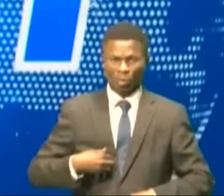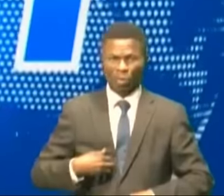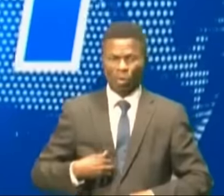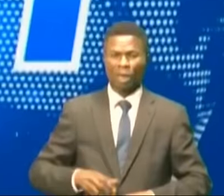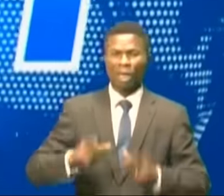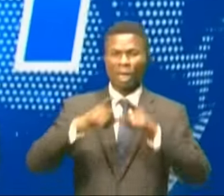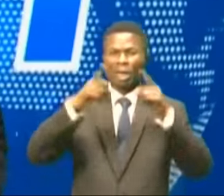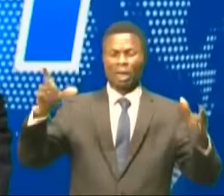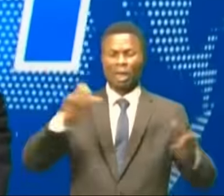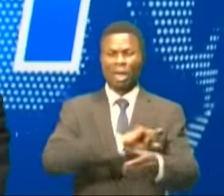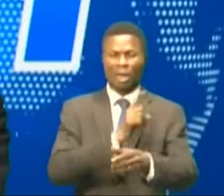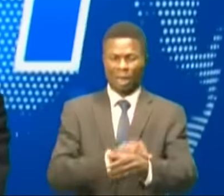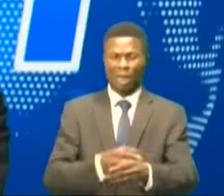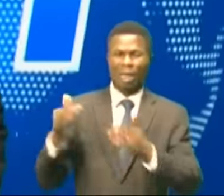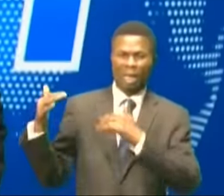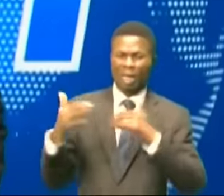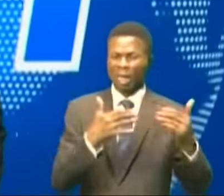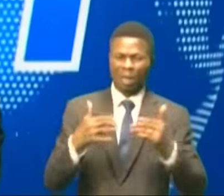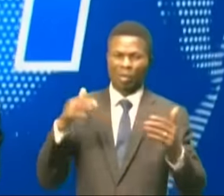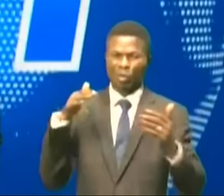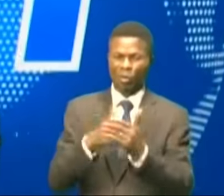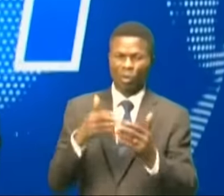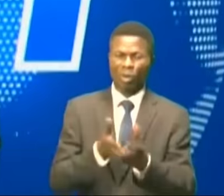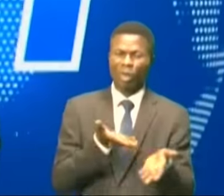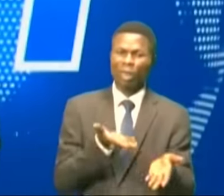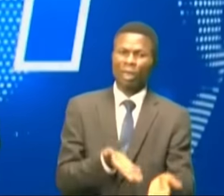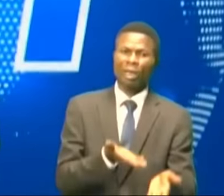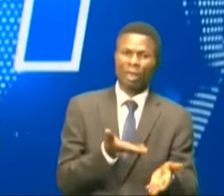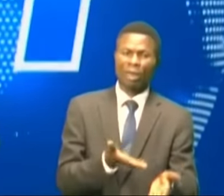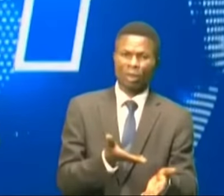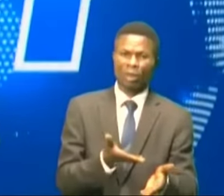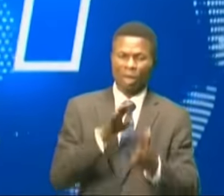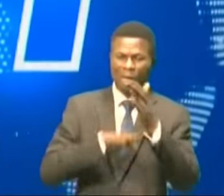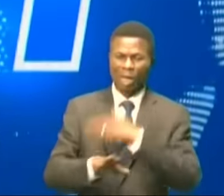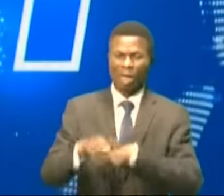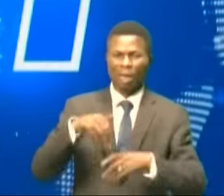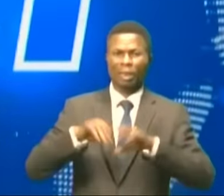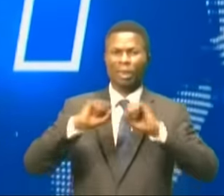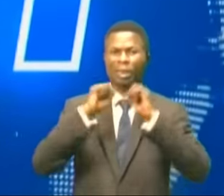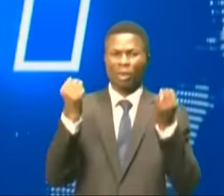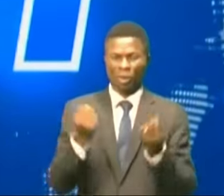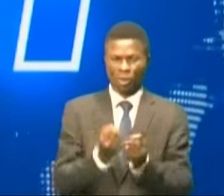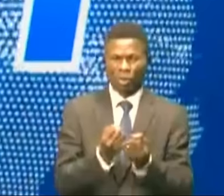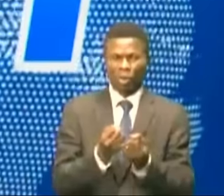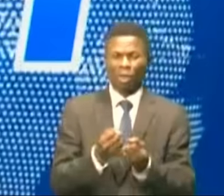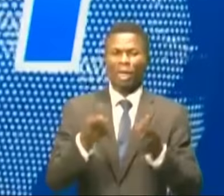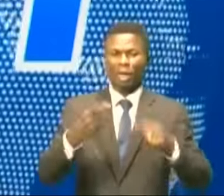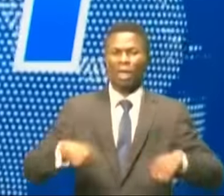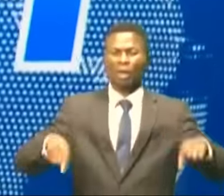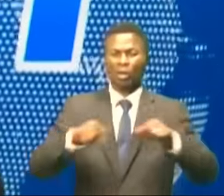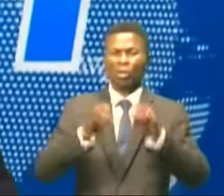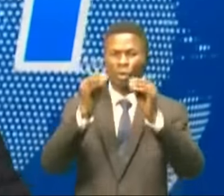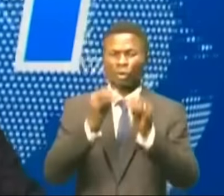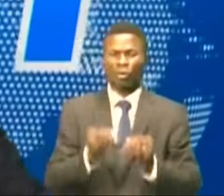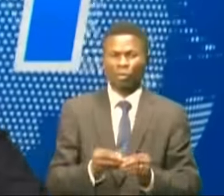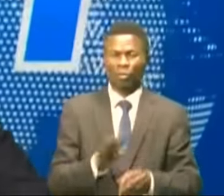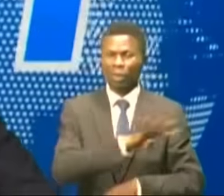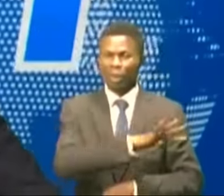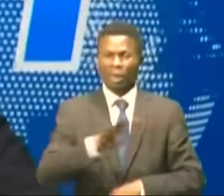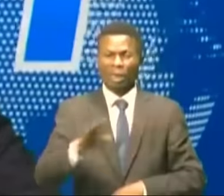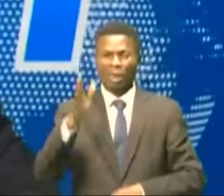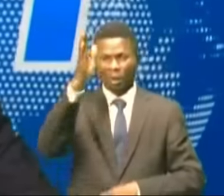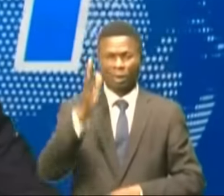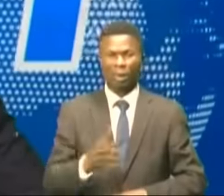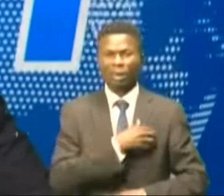Kivu, victimes de crimes de guerre et aussi de faciliter leur insertion socio-économique et environnementale. Au total, 4500